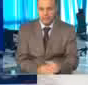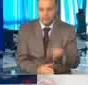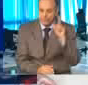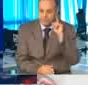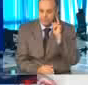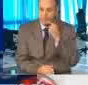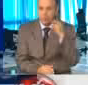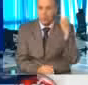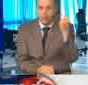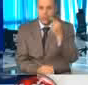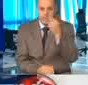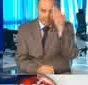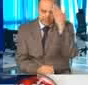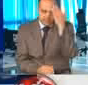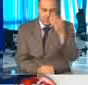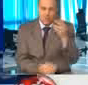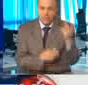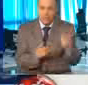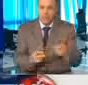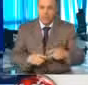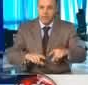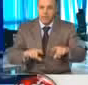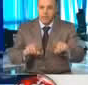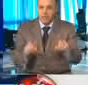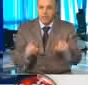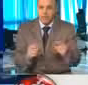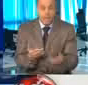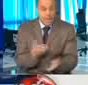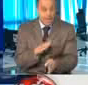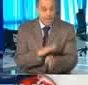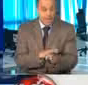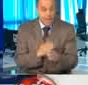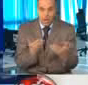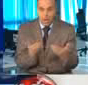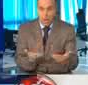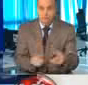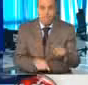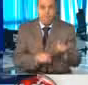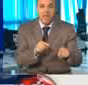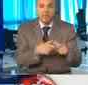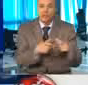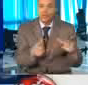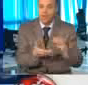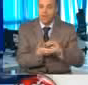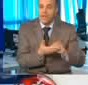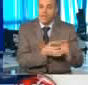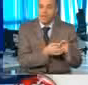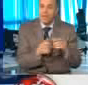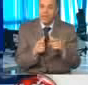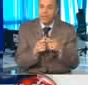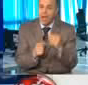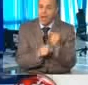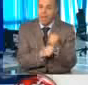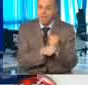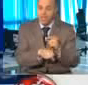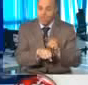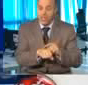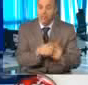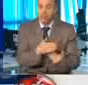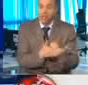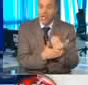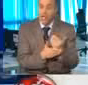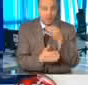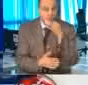نشرة الظهر للأخبار، مرحبا بكم. انطلقت اليوم بعض المؤسسات والإدارات العمومية في العمل بالتوقيت الجديد